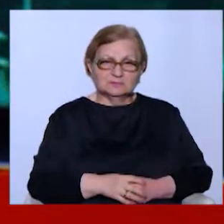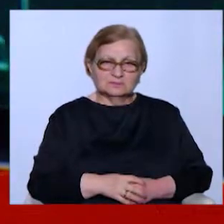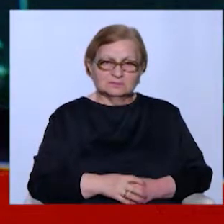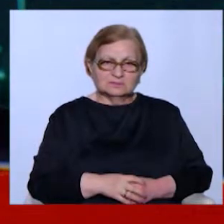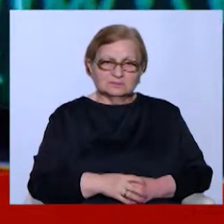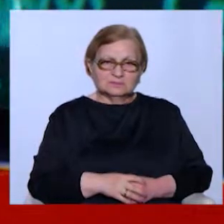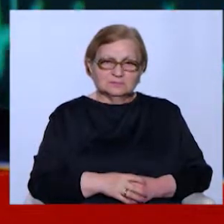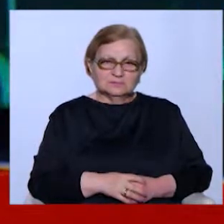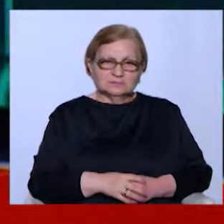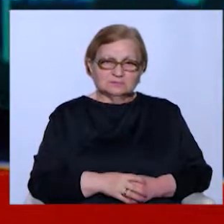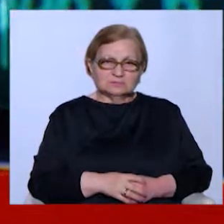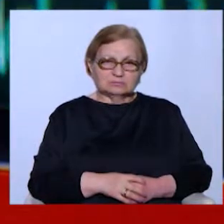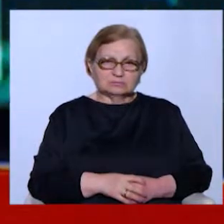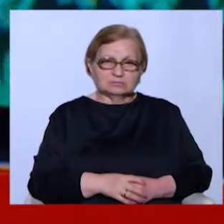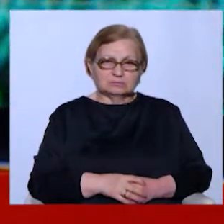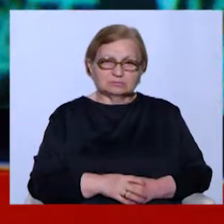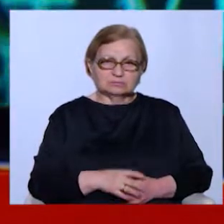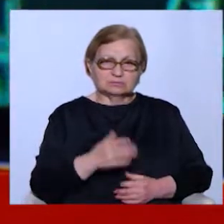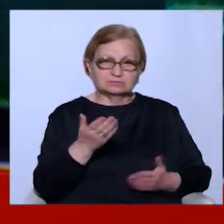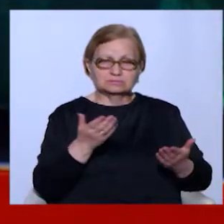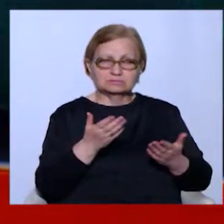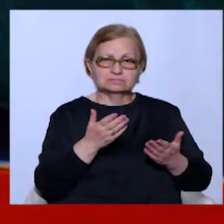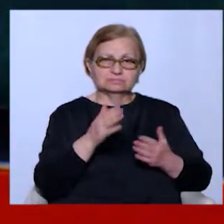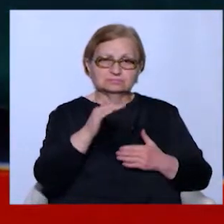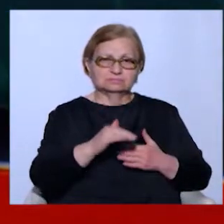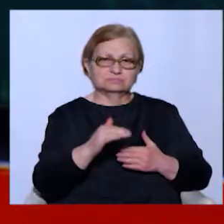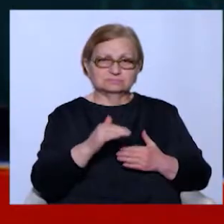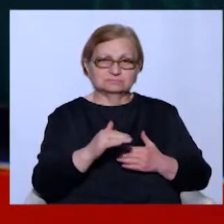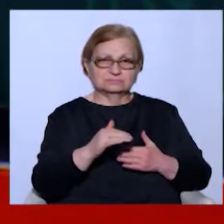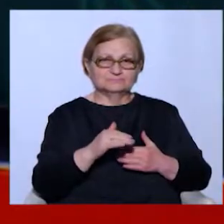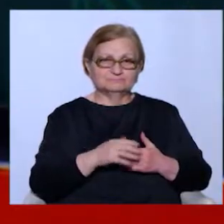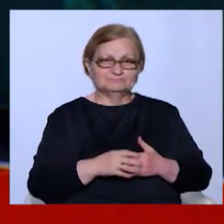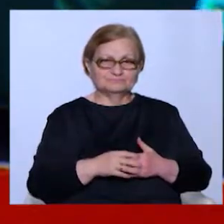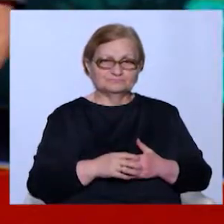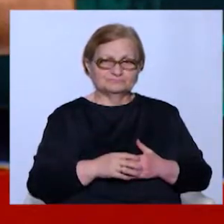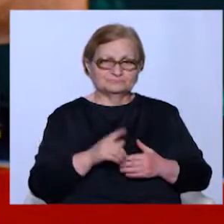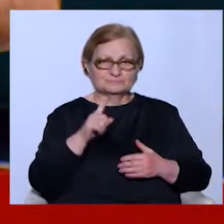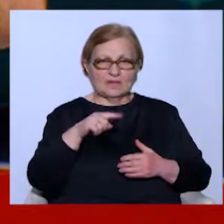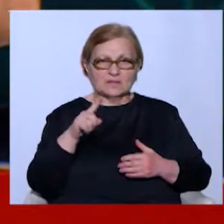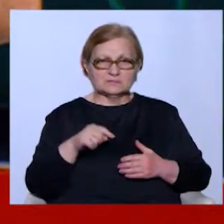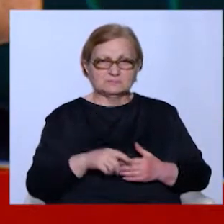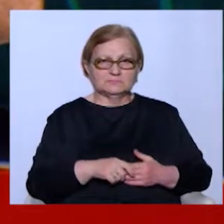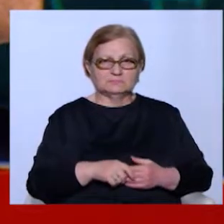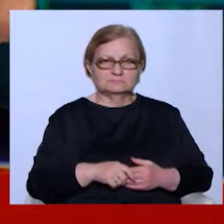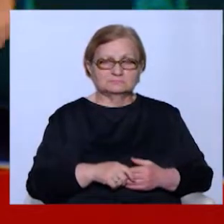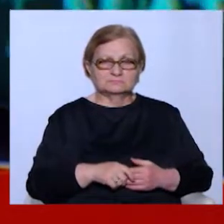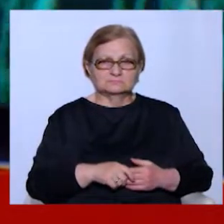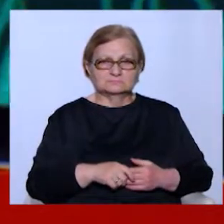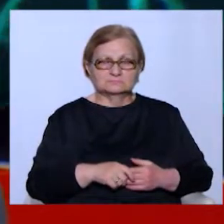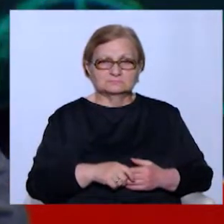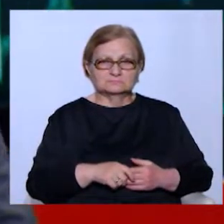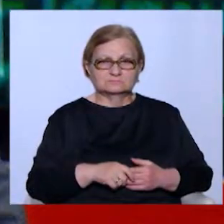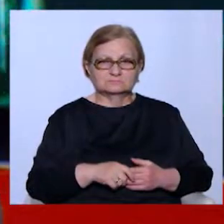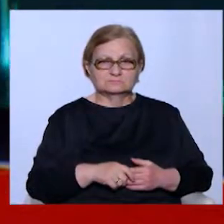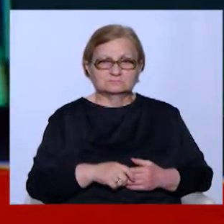და ქვემოთ რომელ წრეშიც ჩავწერთ რიცხვს ქვემოთ ასე გავუკეთოთ ხაზები. აი ასე.